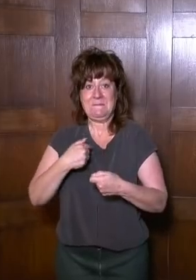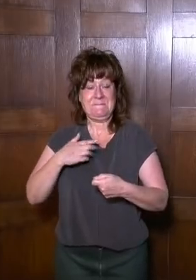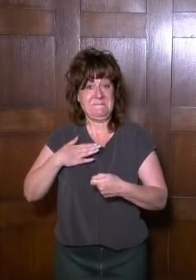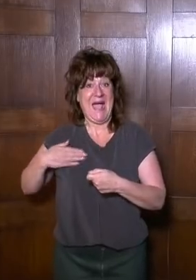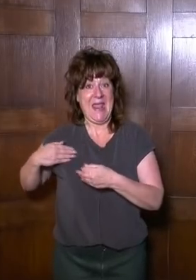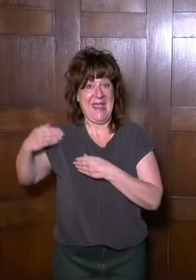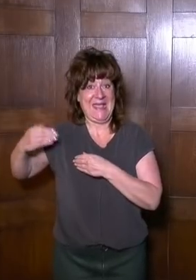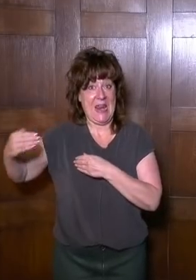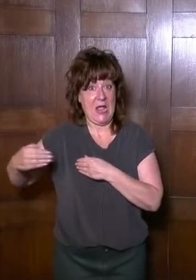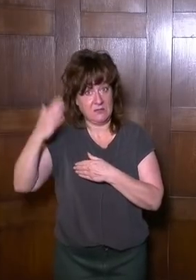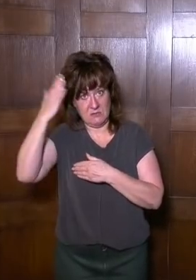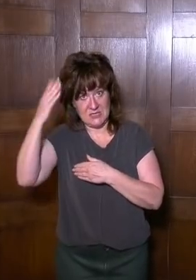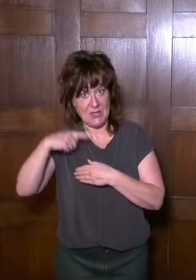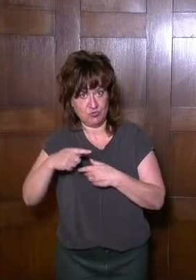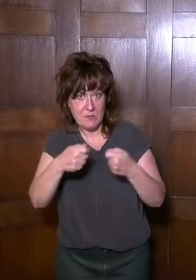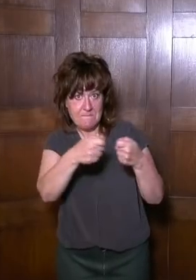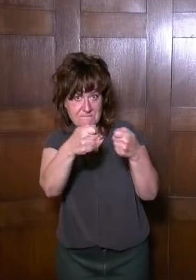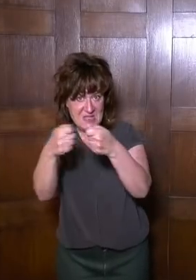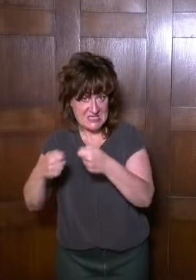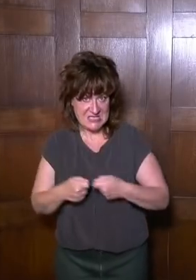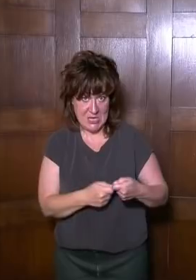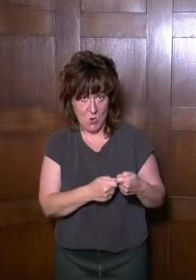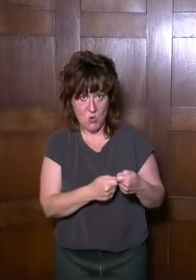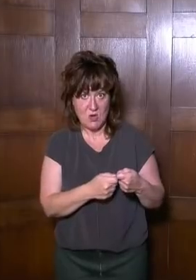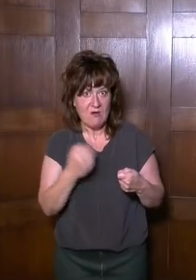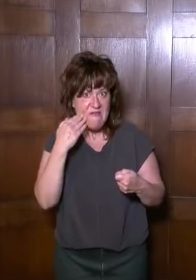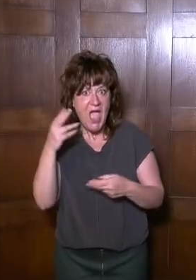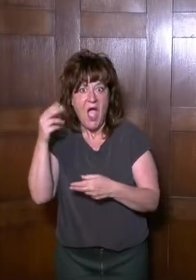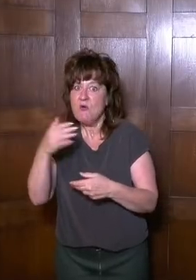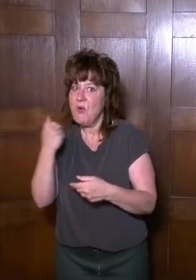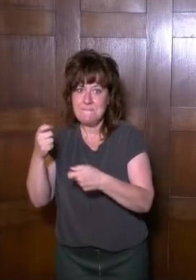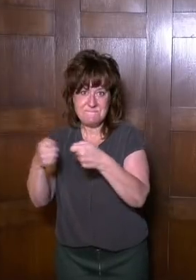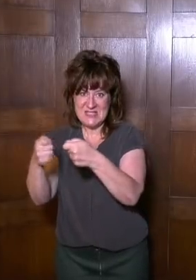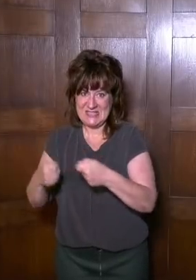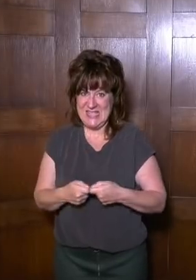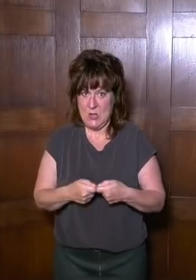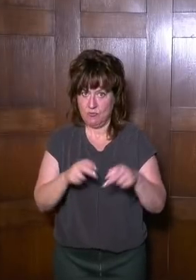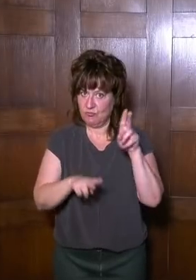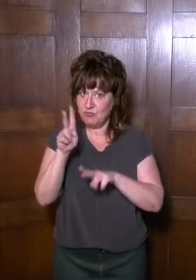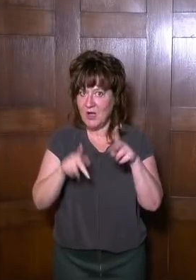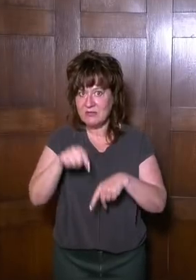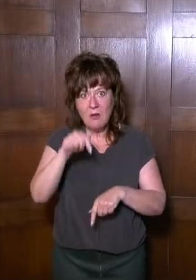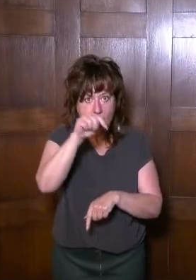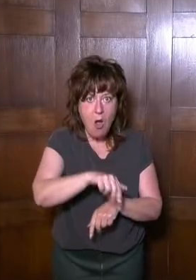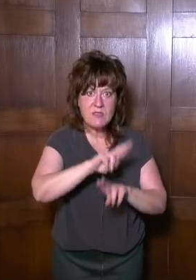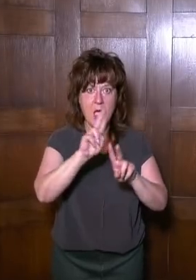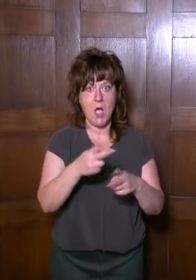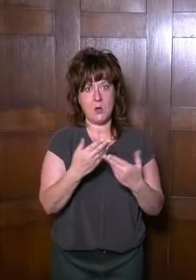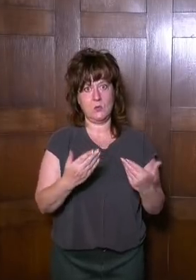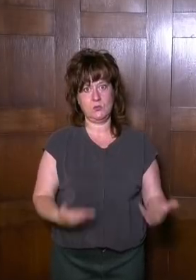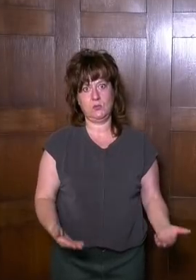weiß, nur Beziehungen schaden nur dem, der keine hat. Das ist heute auch wieder so gewesen